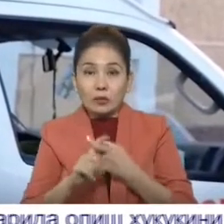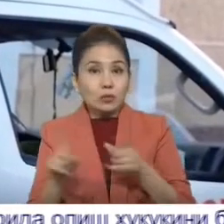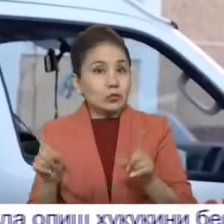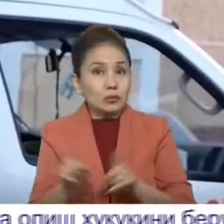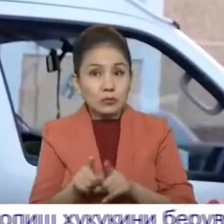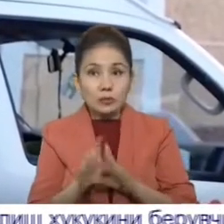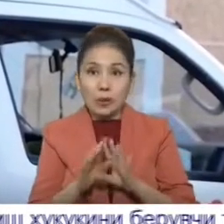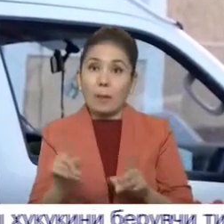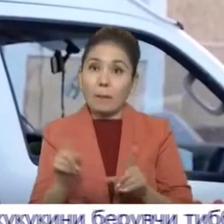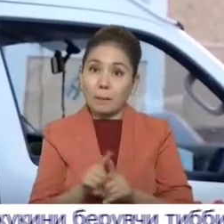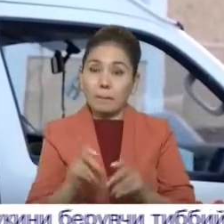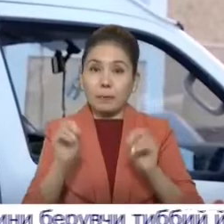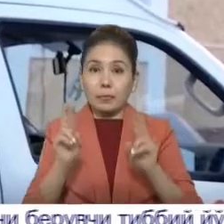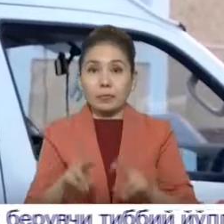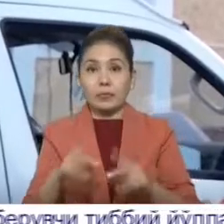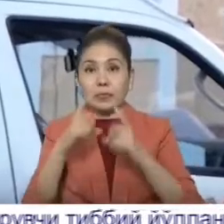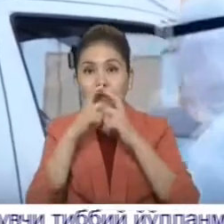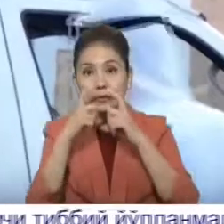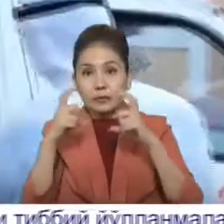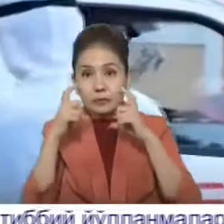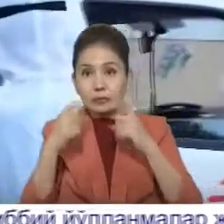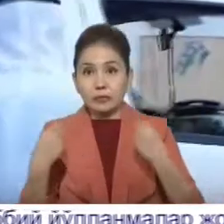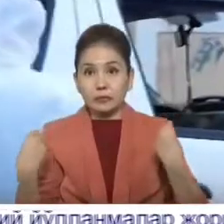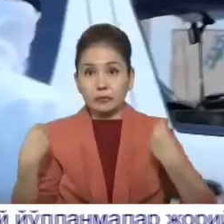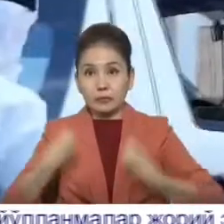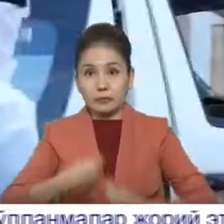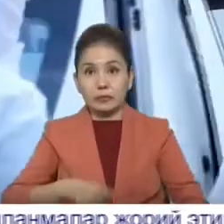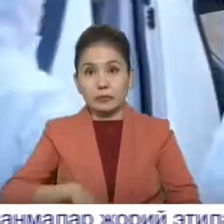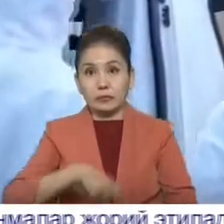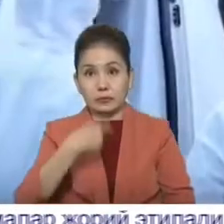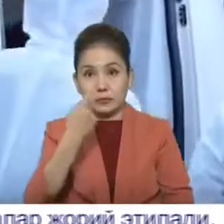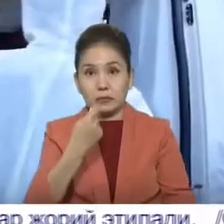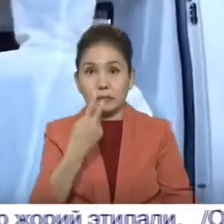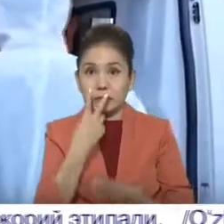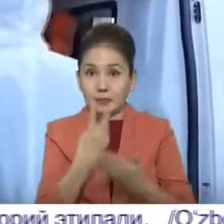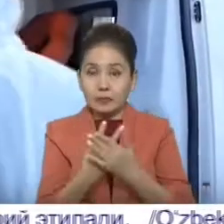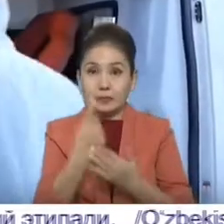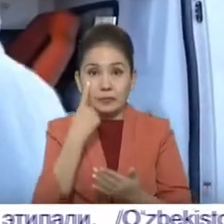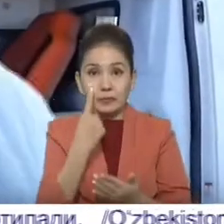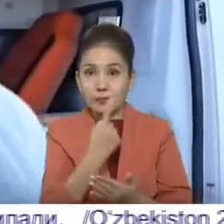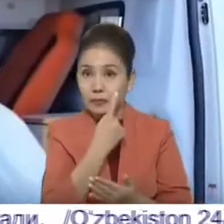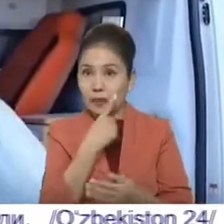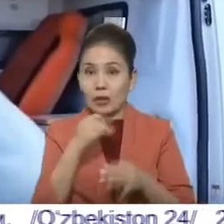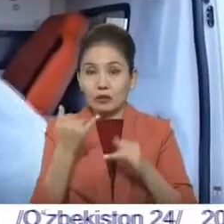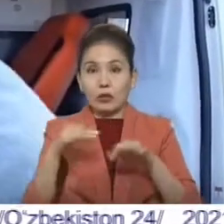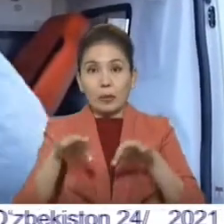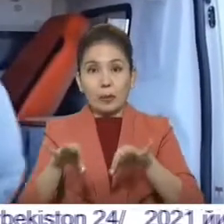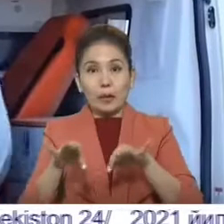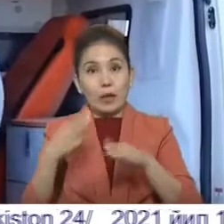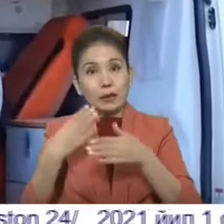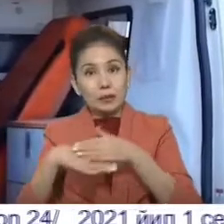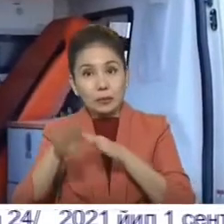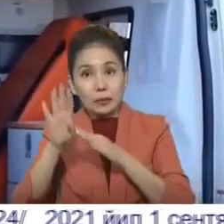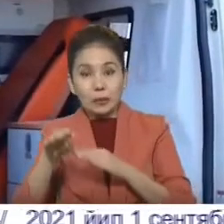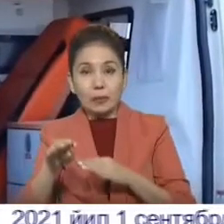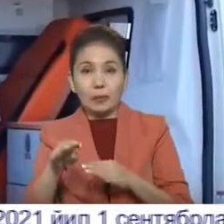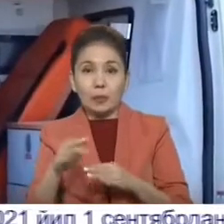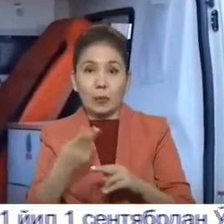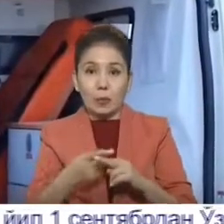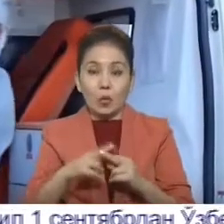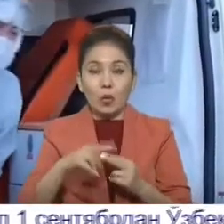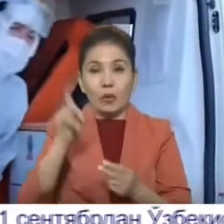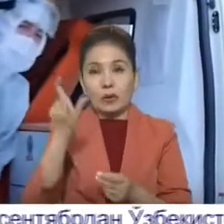biz maxsus himoya vositalarini kiyib, mana hozir ham sizlarni onlayni ko'zlaringizni onlayni brigada chiqib ketyapti. Demak, shunga